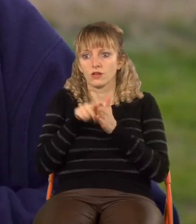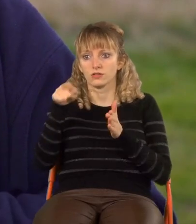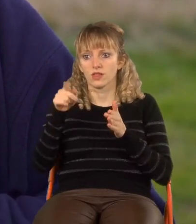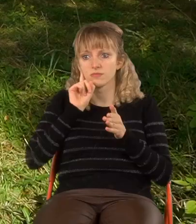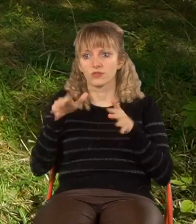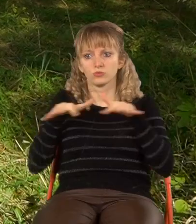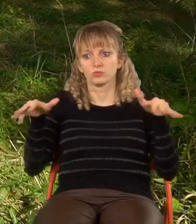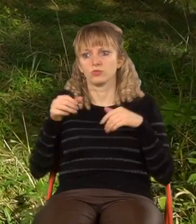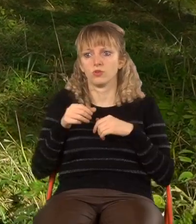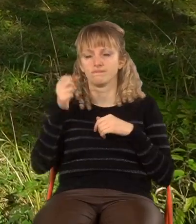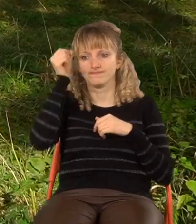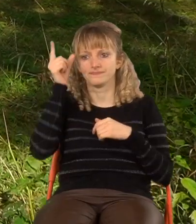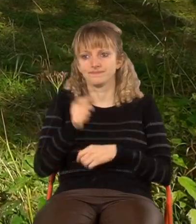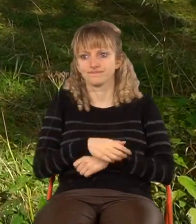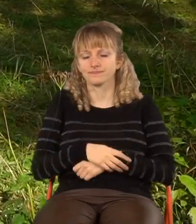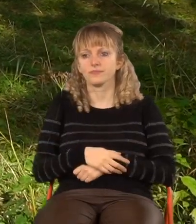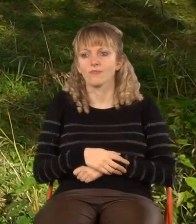dużo optymizmu.